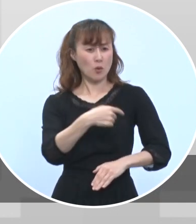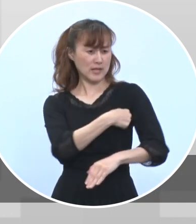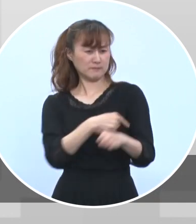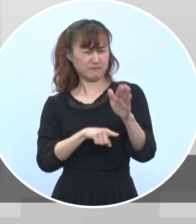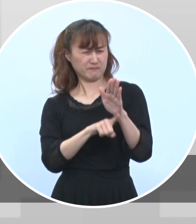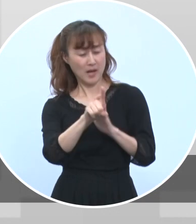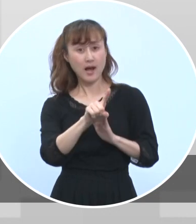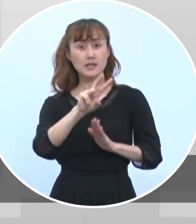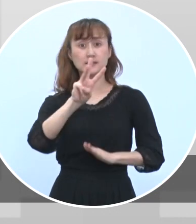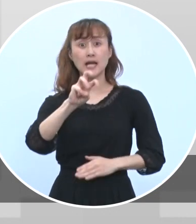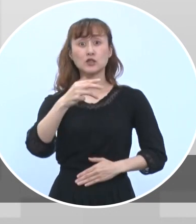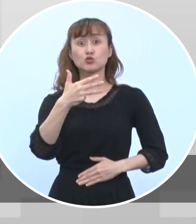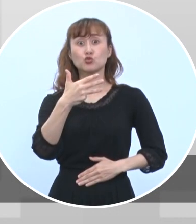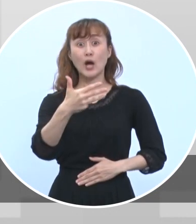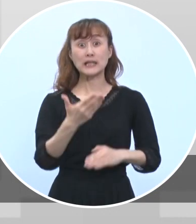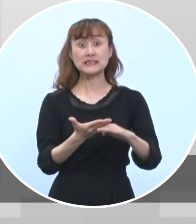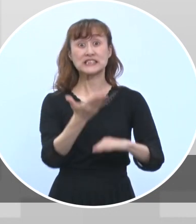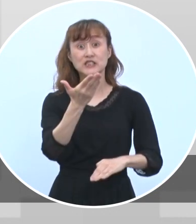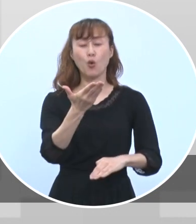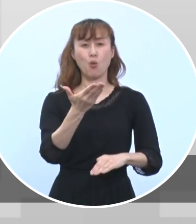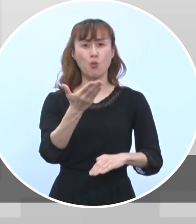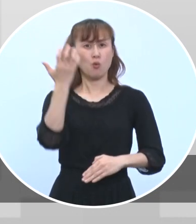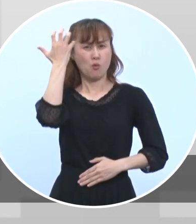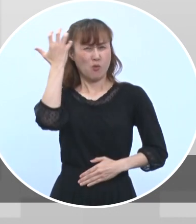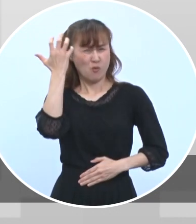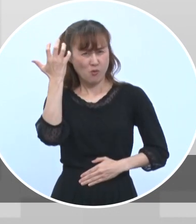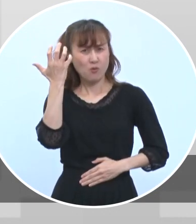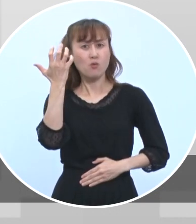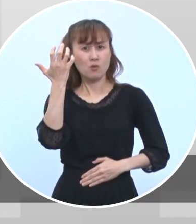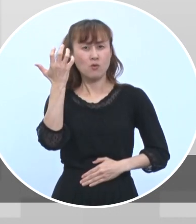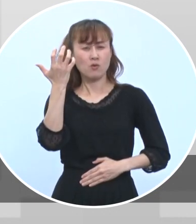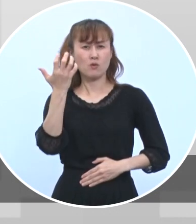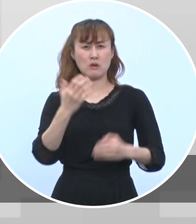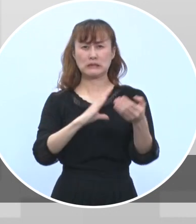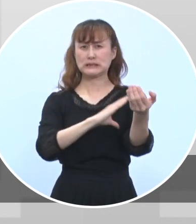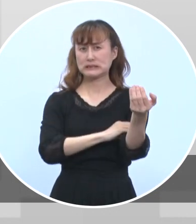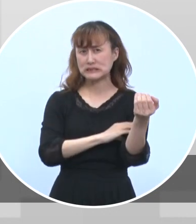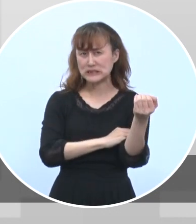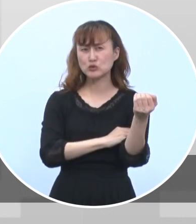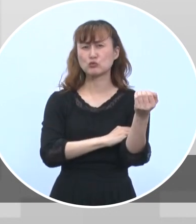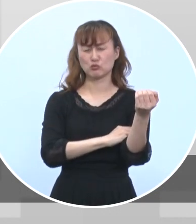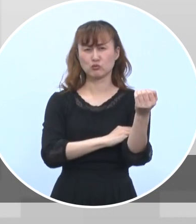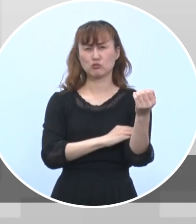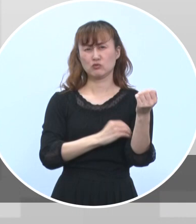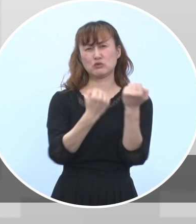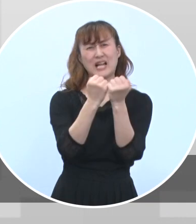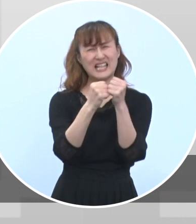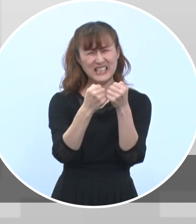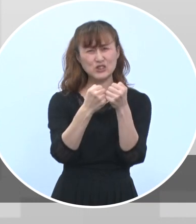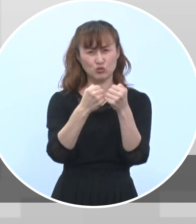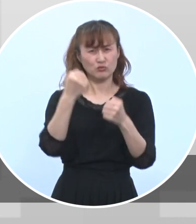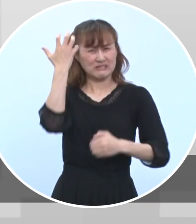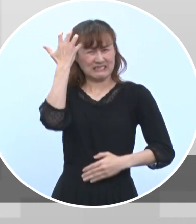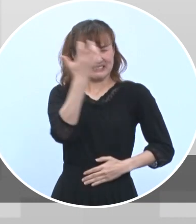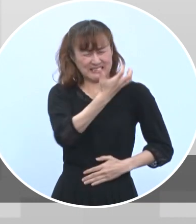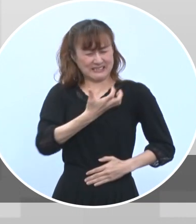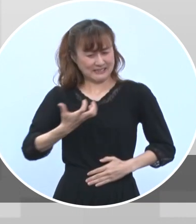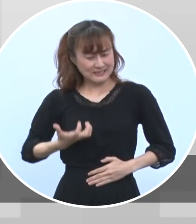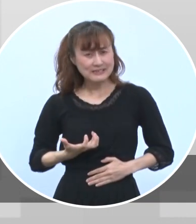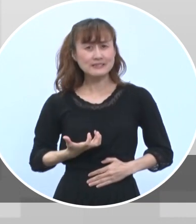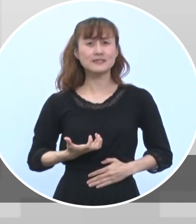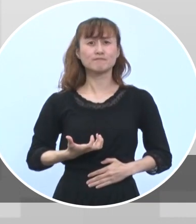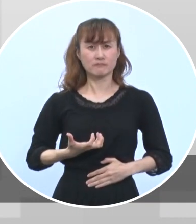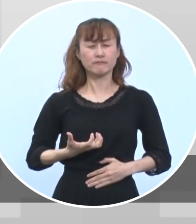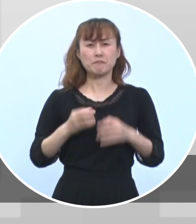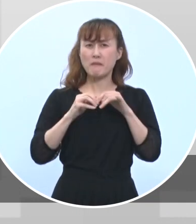し、頭痛、筋肉や関節の痛みなどの全身症状があります。流行の時期